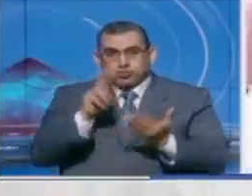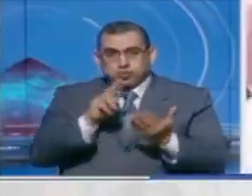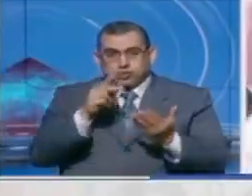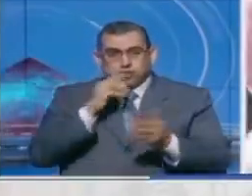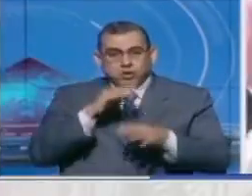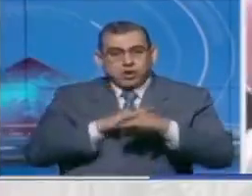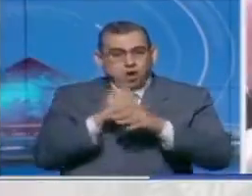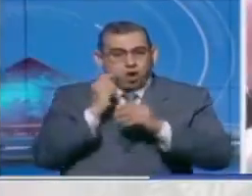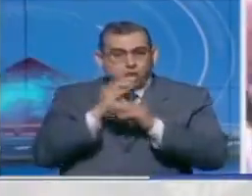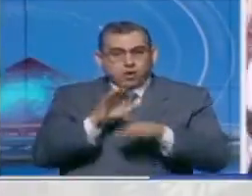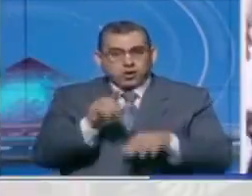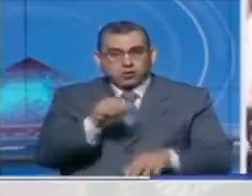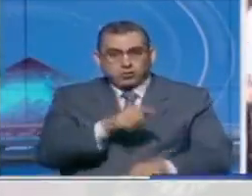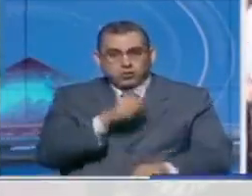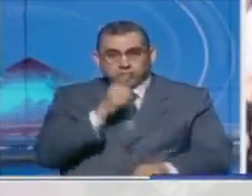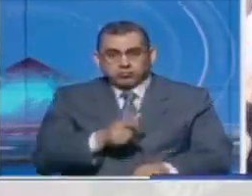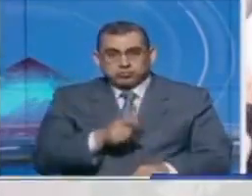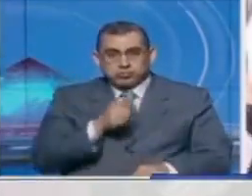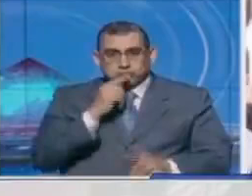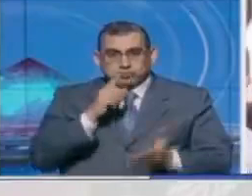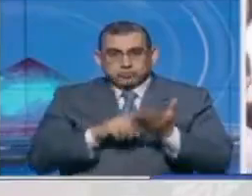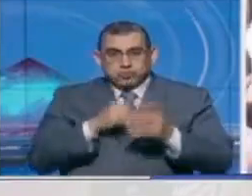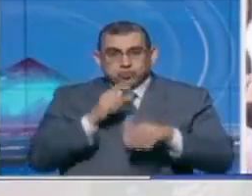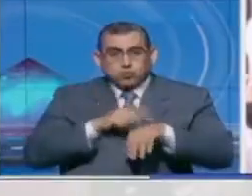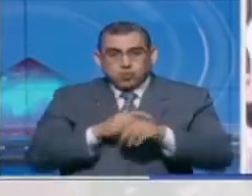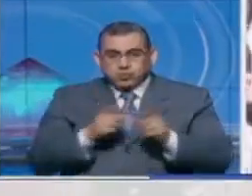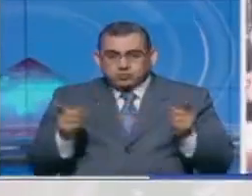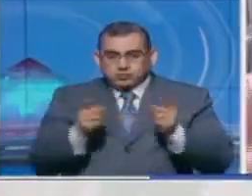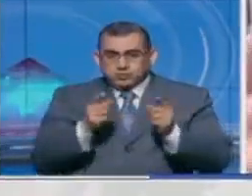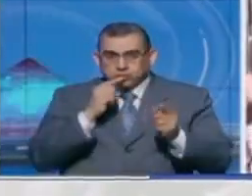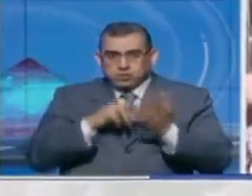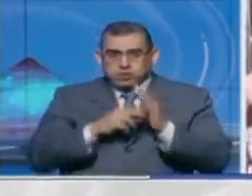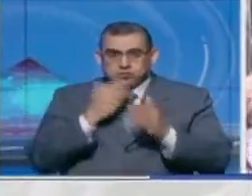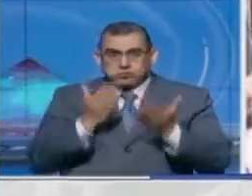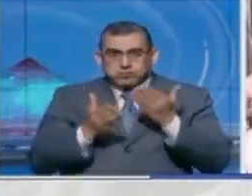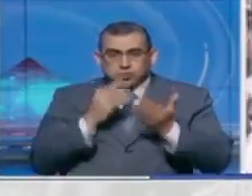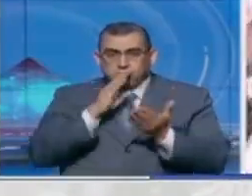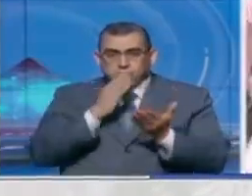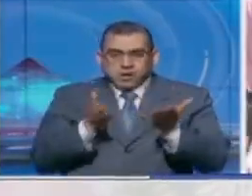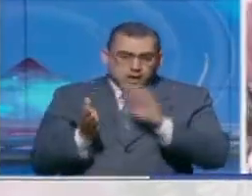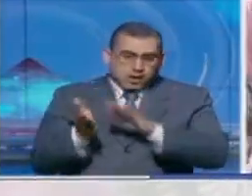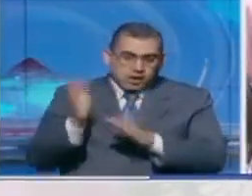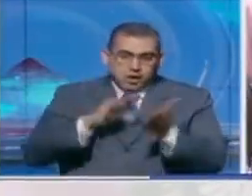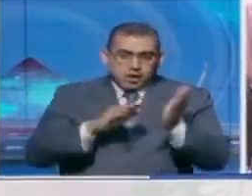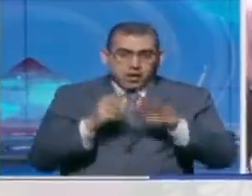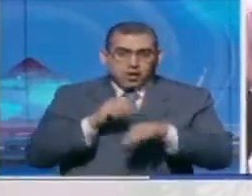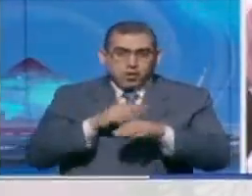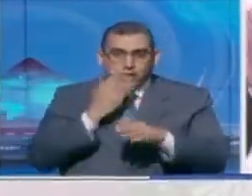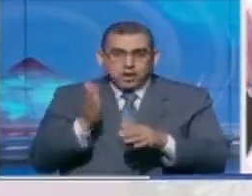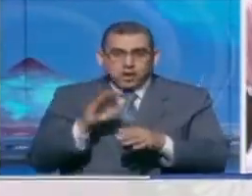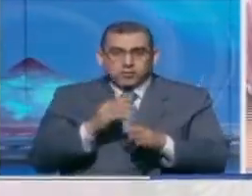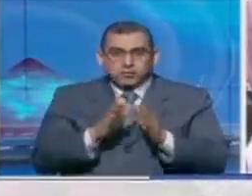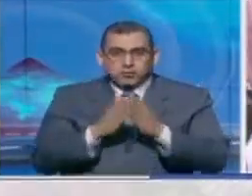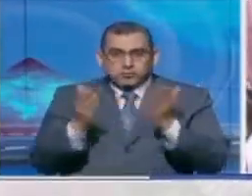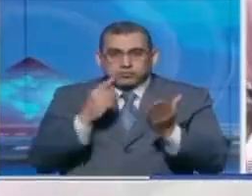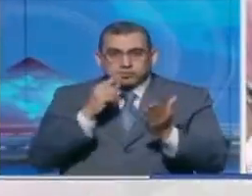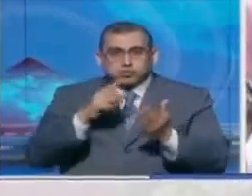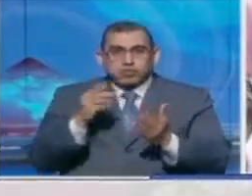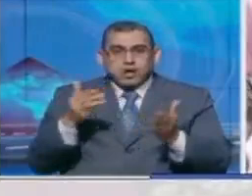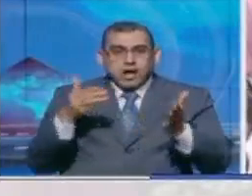اختياري. احنا بس الوقت ما كانش مساعدنا في حكاية ان احنا بنحل في ورقة الأسئلة وبعد كده نرجع ننقل الإجابة